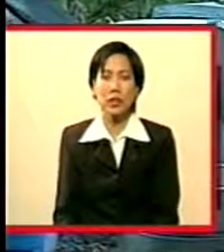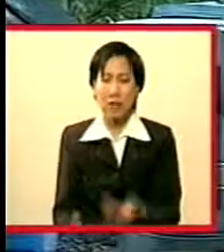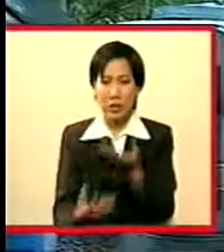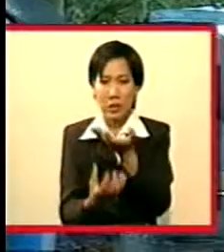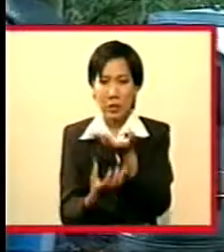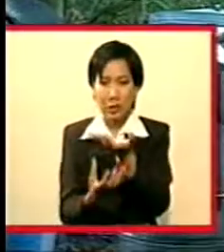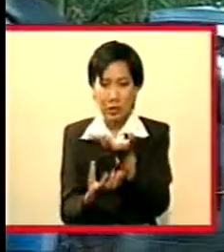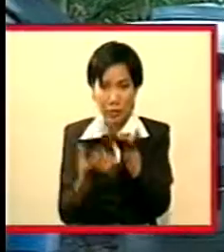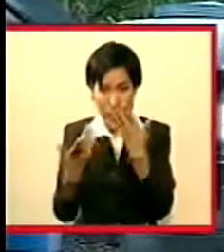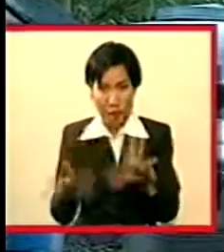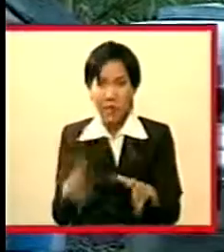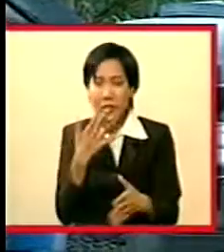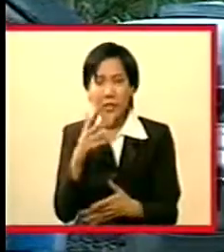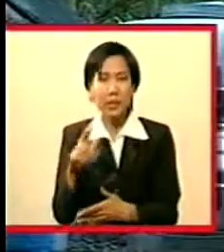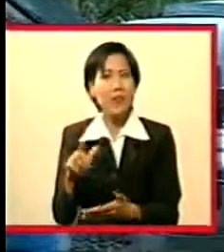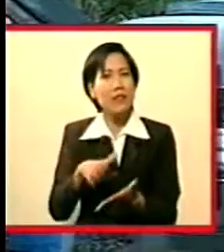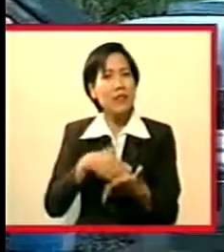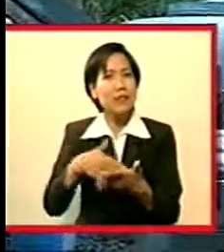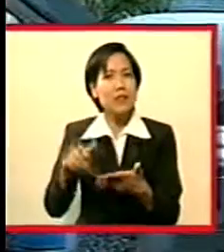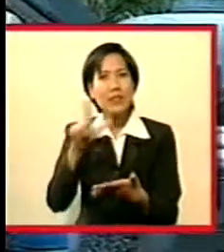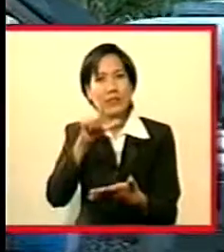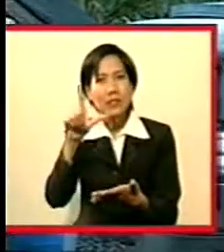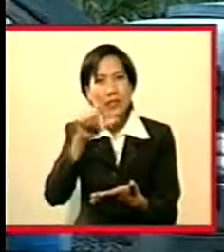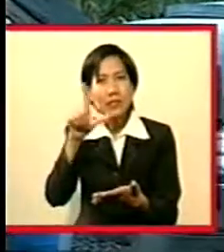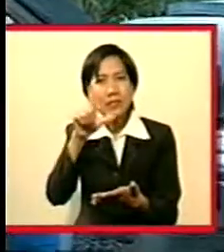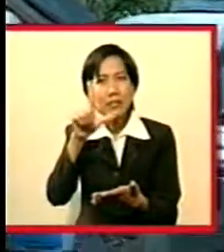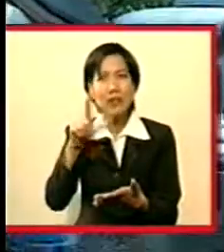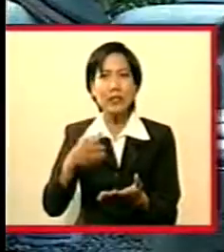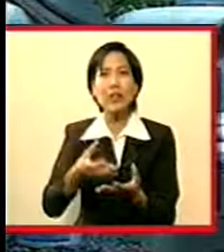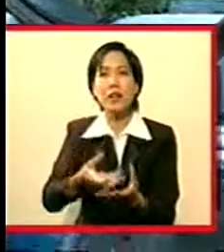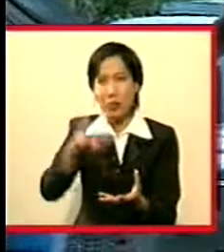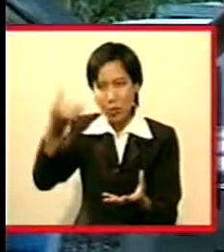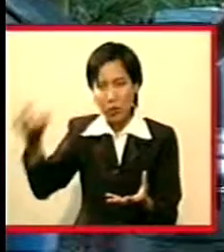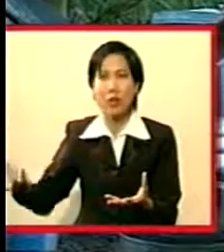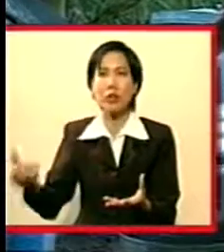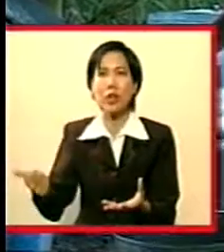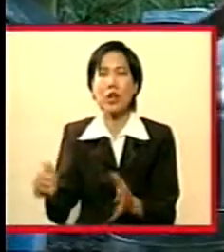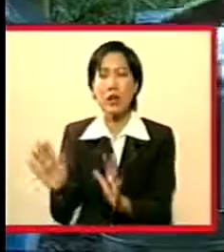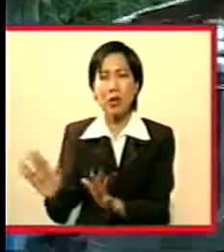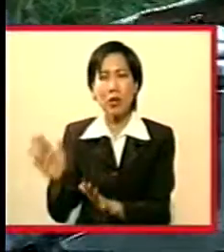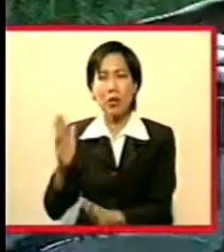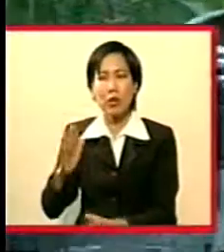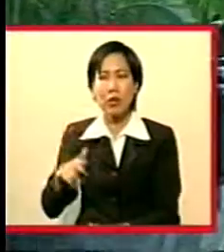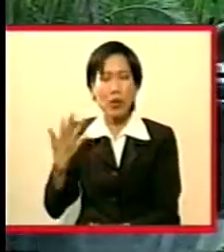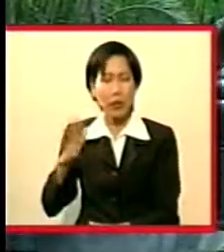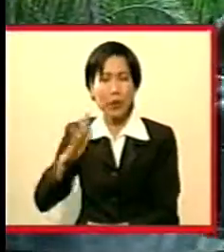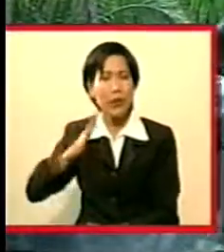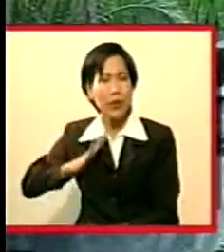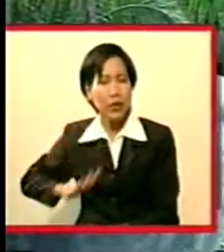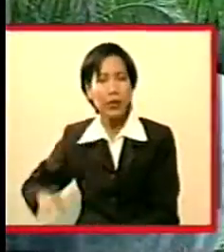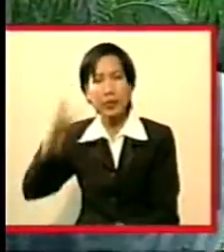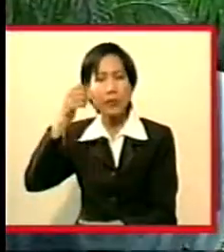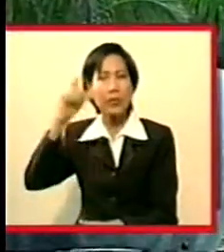แป้งที่นึ่งได้ที่แล้วจะมีสีเหลืองใสจึงนำออกจากรังถึงได้ตั้งทิ้งไว้ให้เย็น1คื